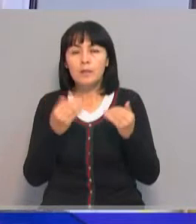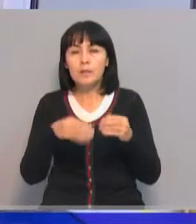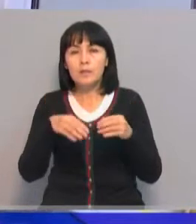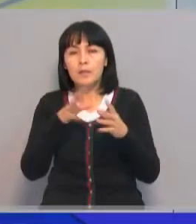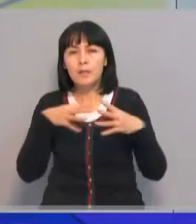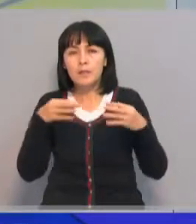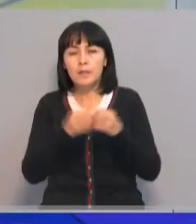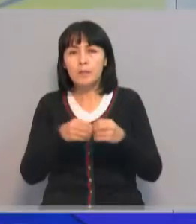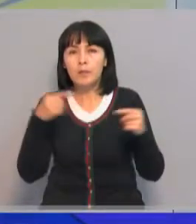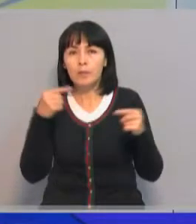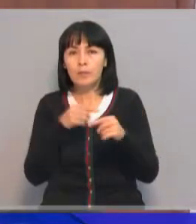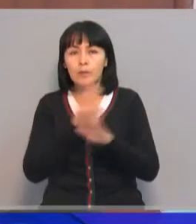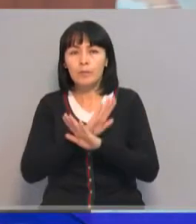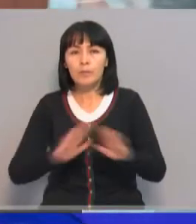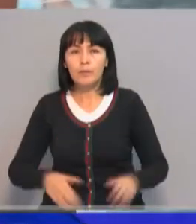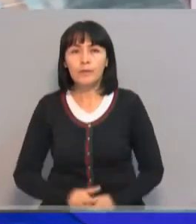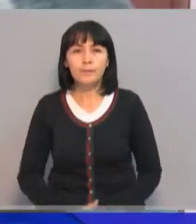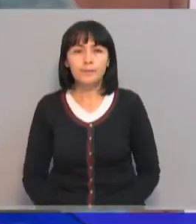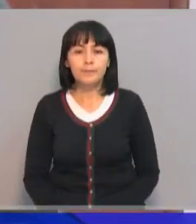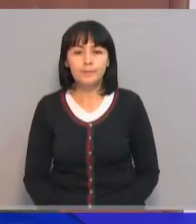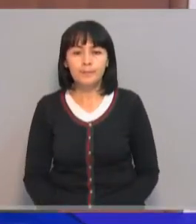против мать или отец.